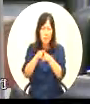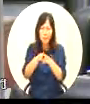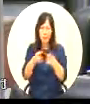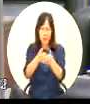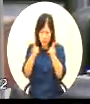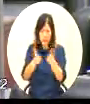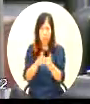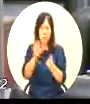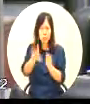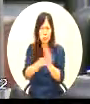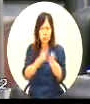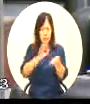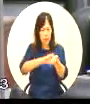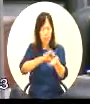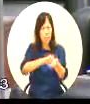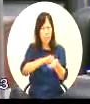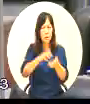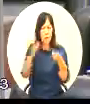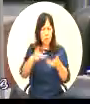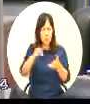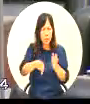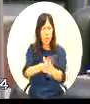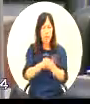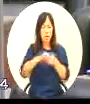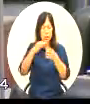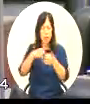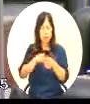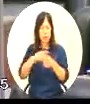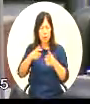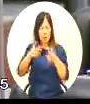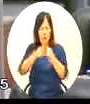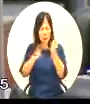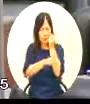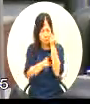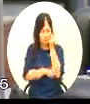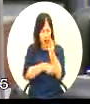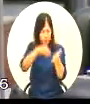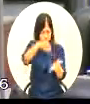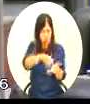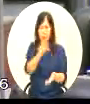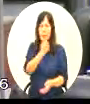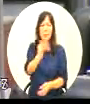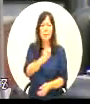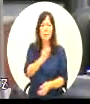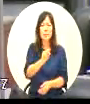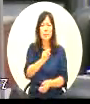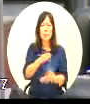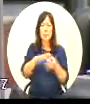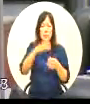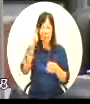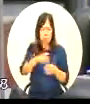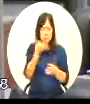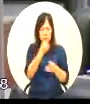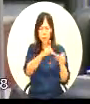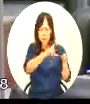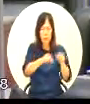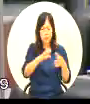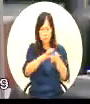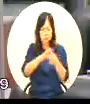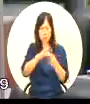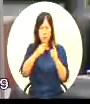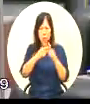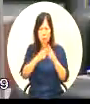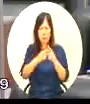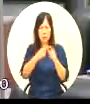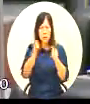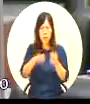群，他们在医疗的时候，因为不能有合法的签署手术同意书，或者是没有办法依照关系人在医